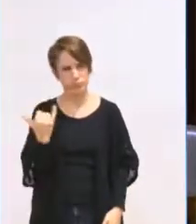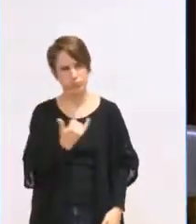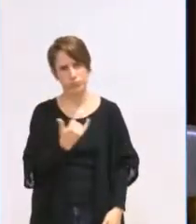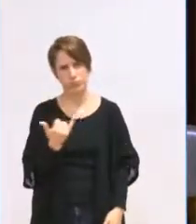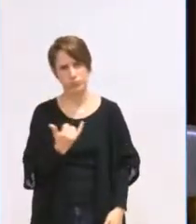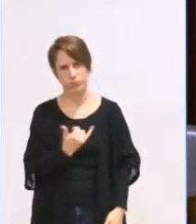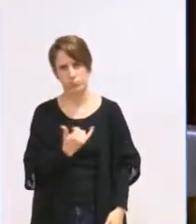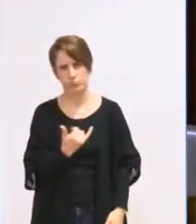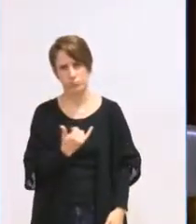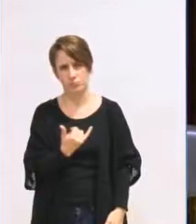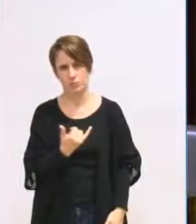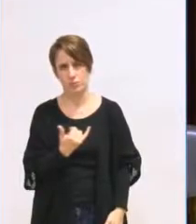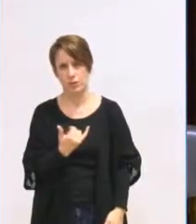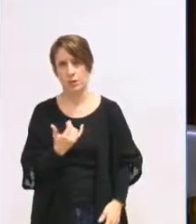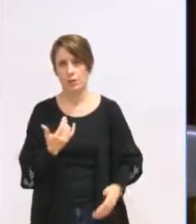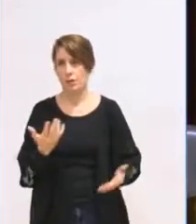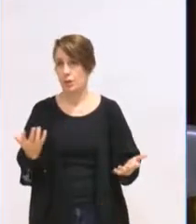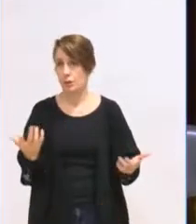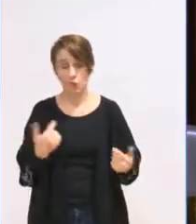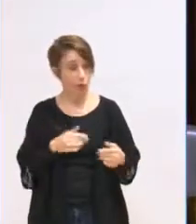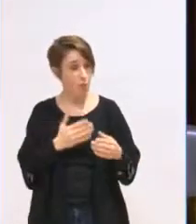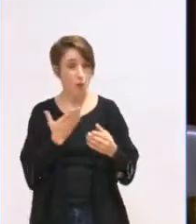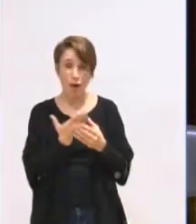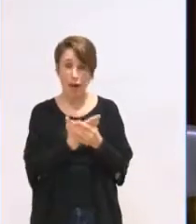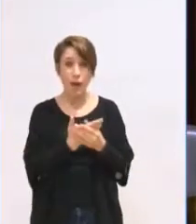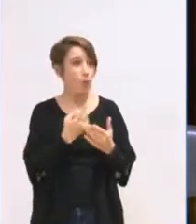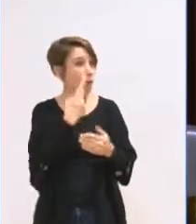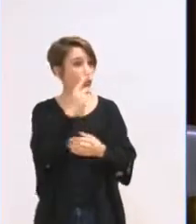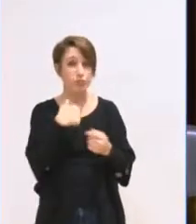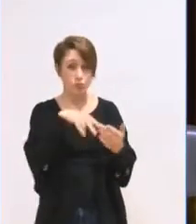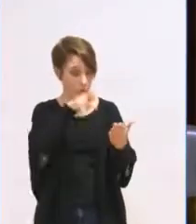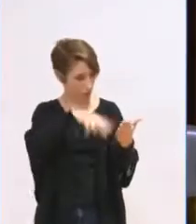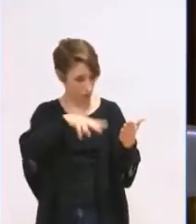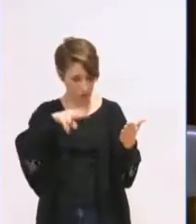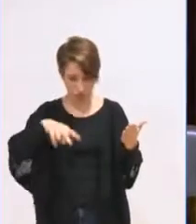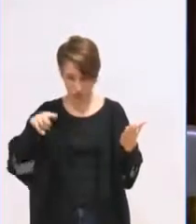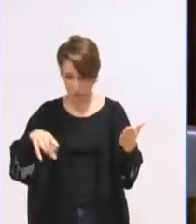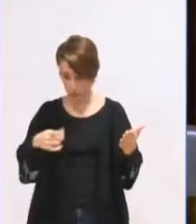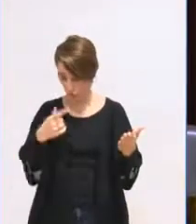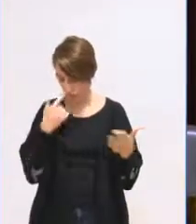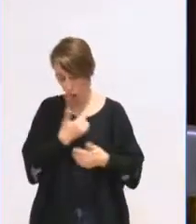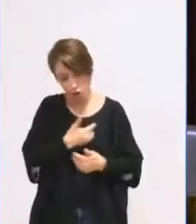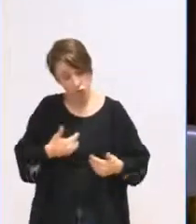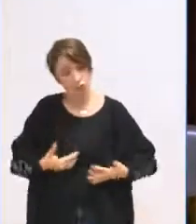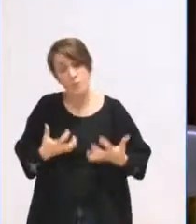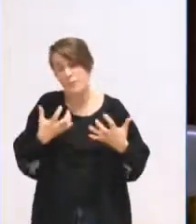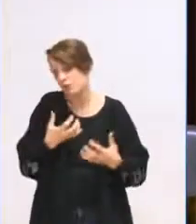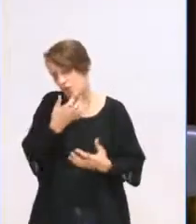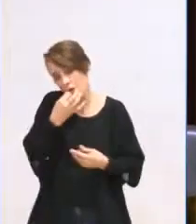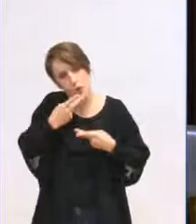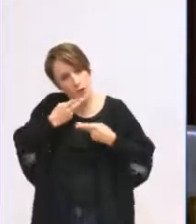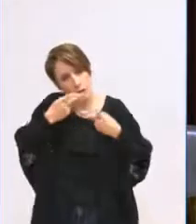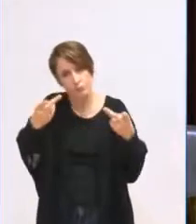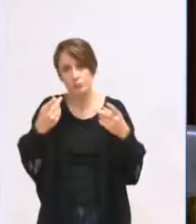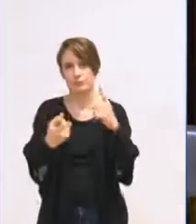fondamentalement envie de vous dire depuis que j'ai lu ce document d'orientation budgétaire. C'est un document